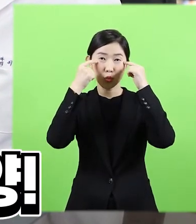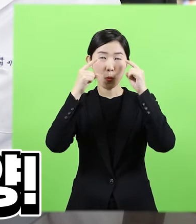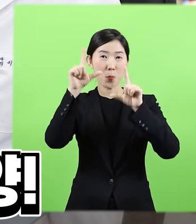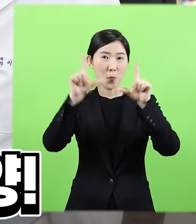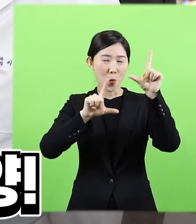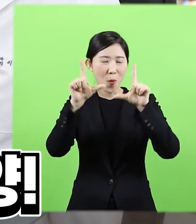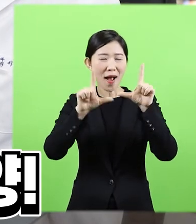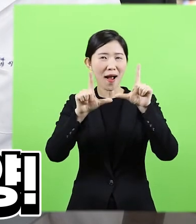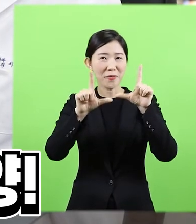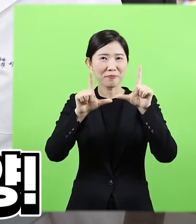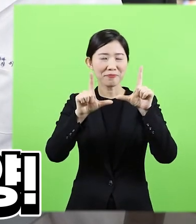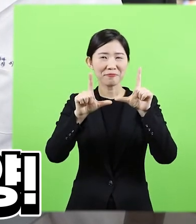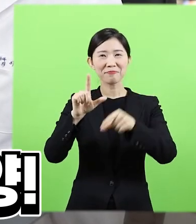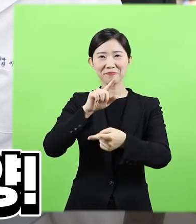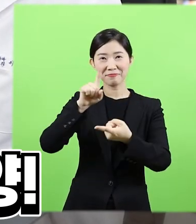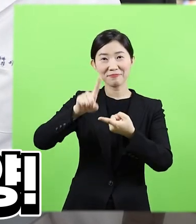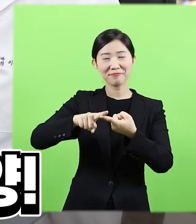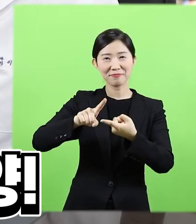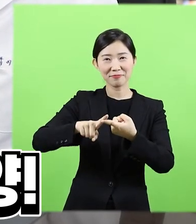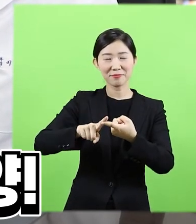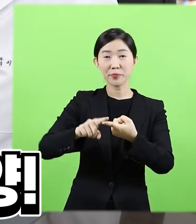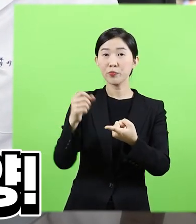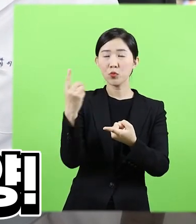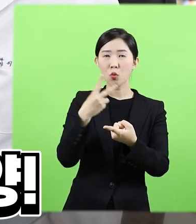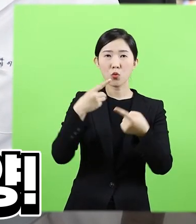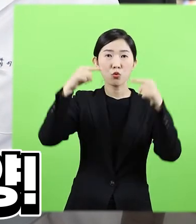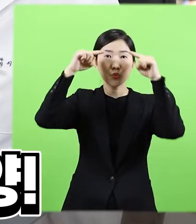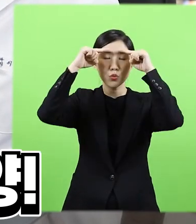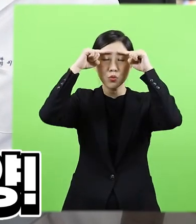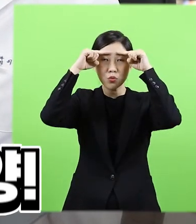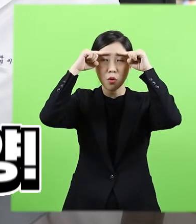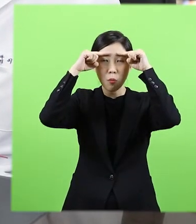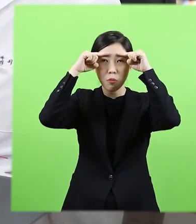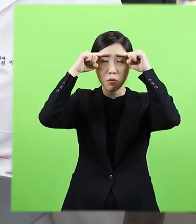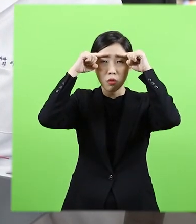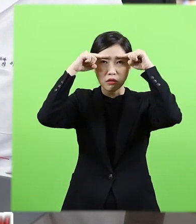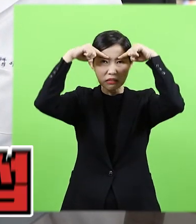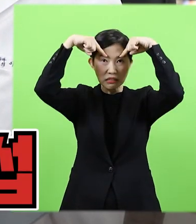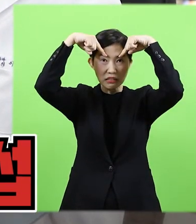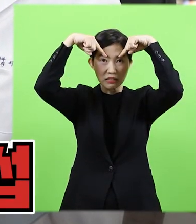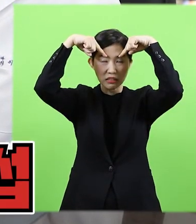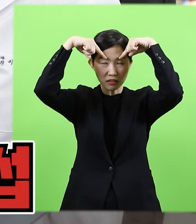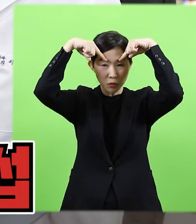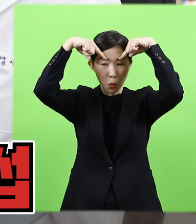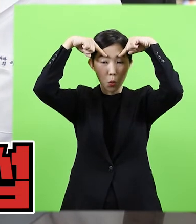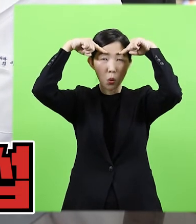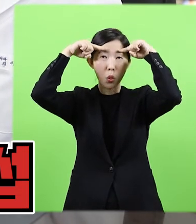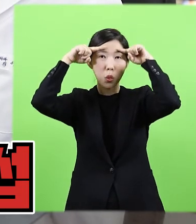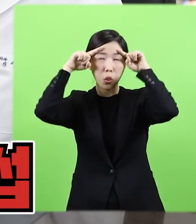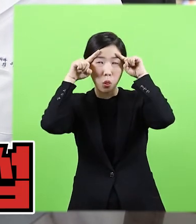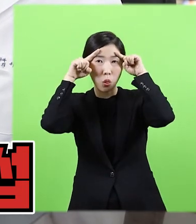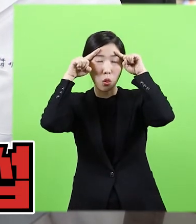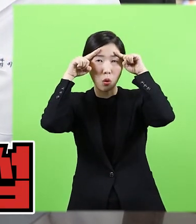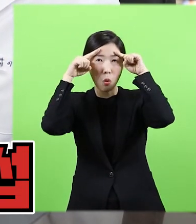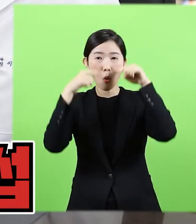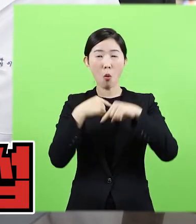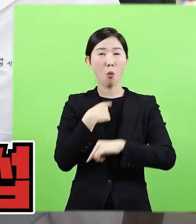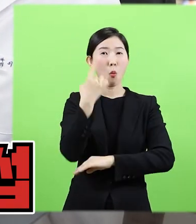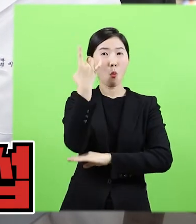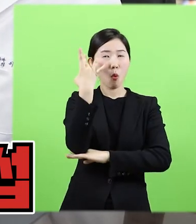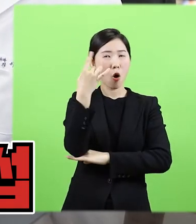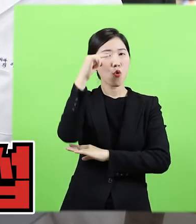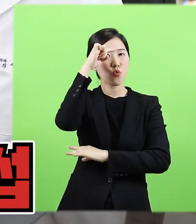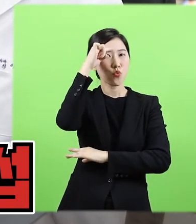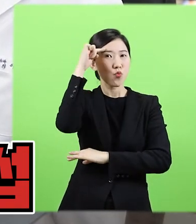됐고 자기 눈매 모양을 그대로 찾을 수 있으면서 눈썹이 올라갔던 거는